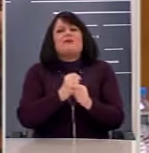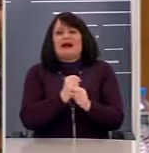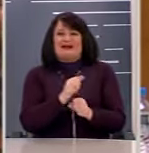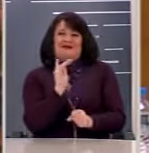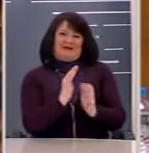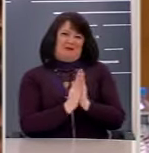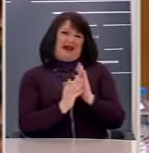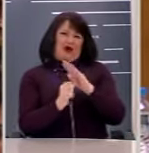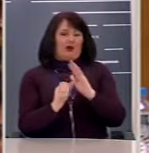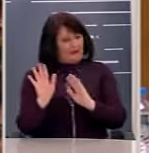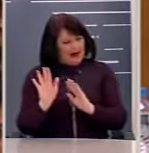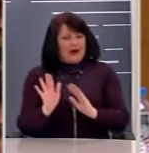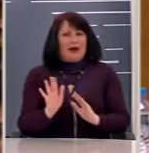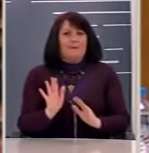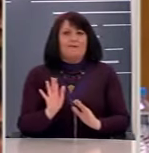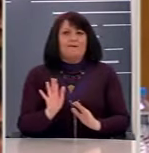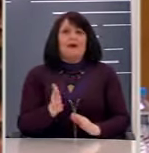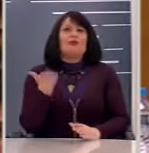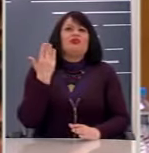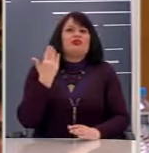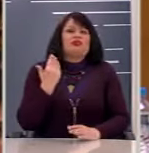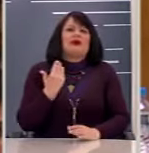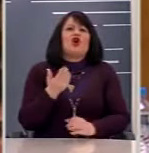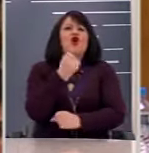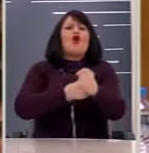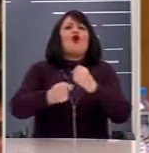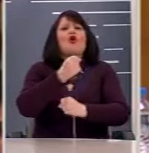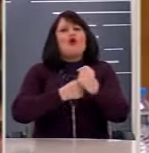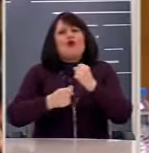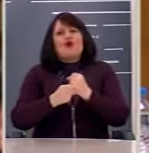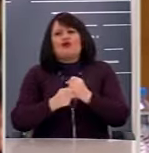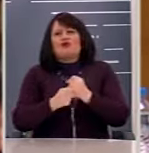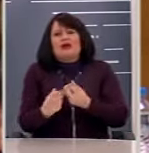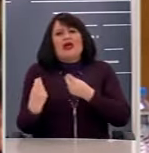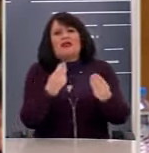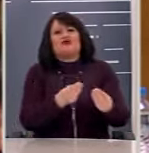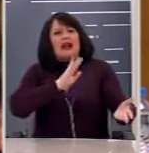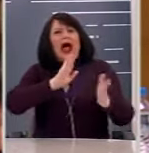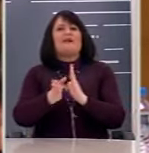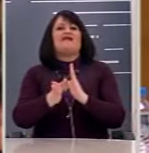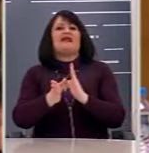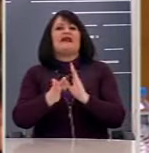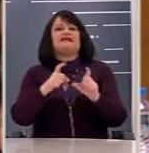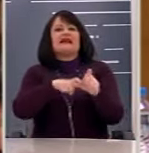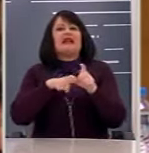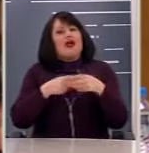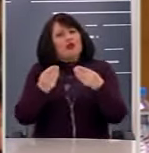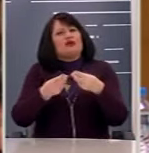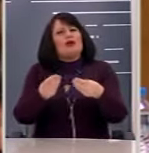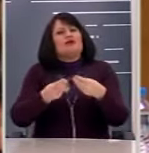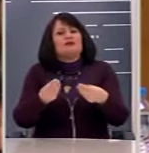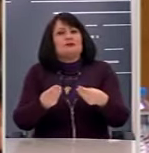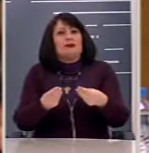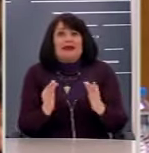κύριε Υπουργέ. Κύριε Πρόεδρε, έγιναν πριν από χρόνια αναθέσεις χωρίς καμιά διαδικασία στη συγκεκριμένη εταιρεία?